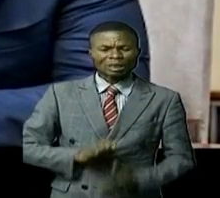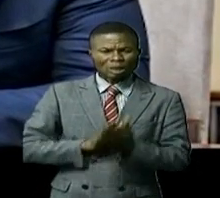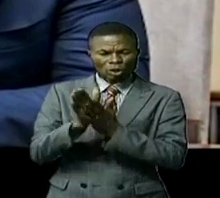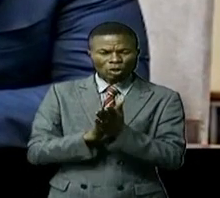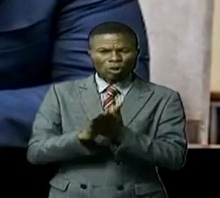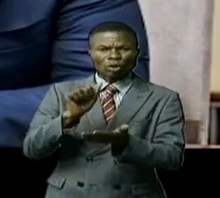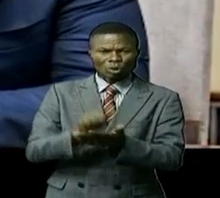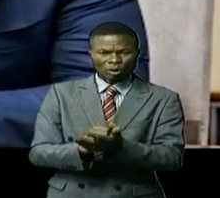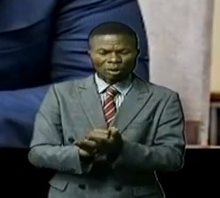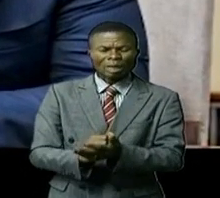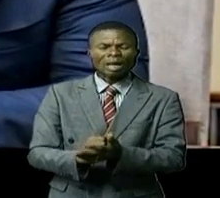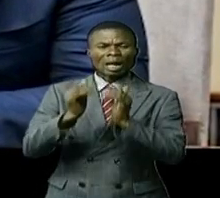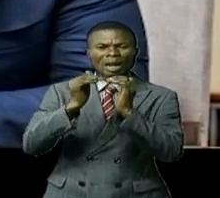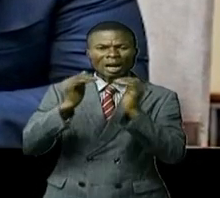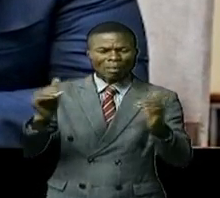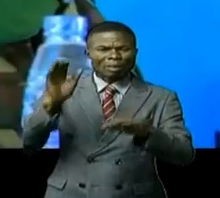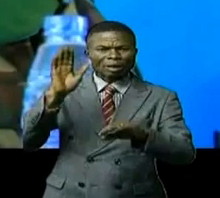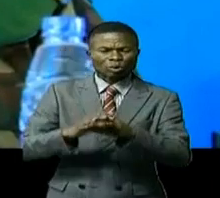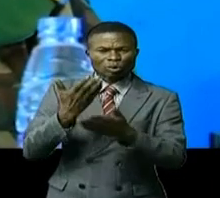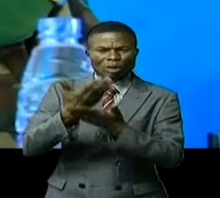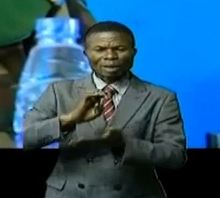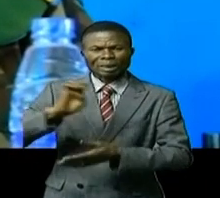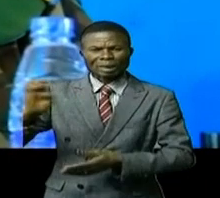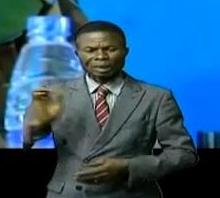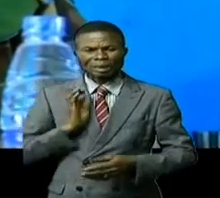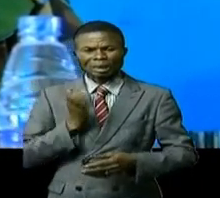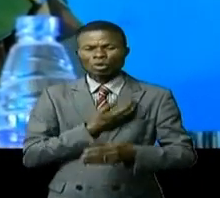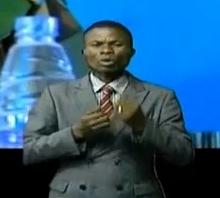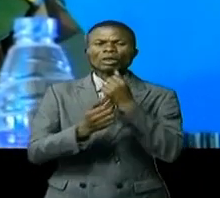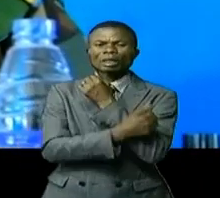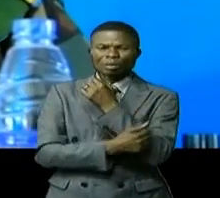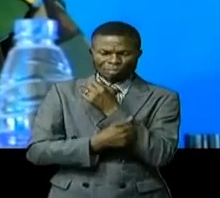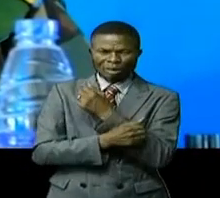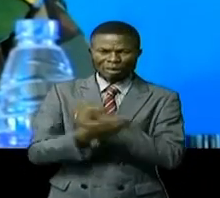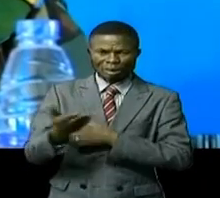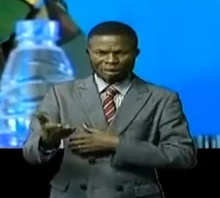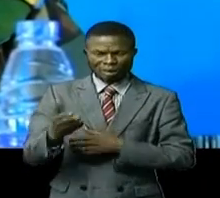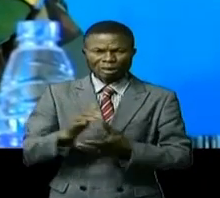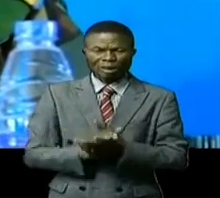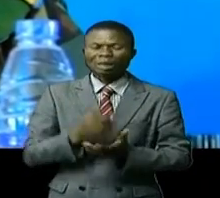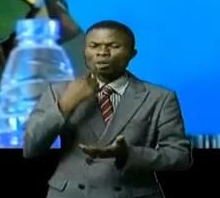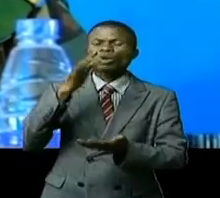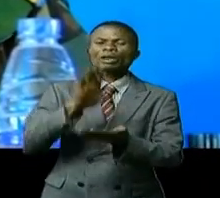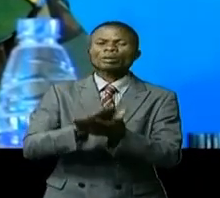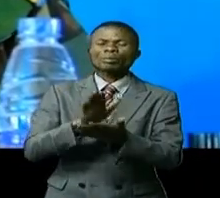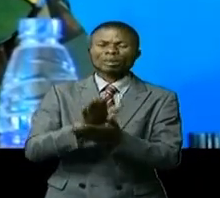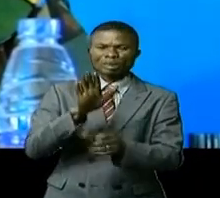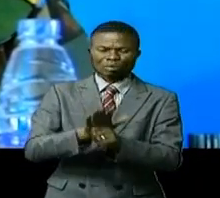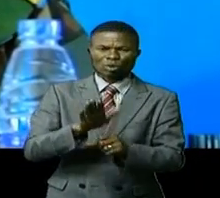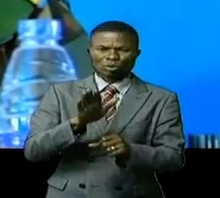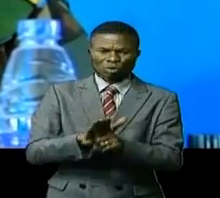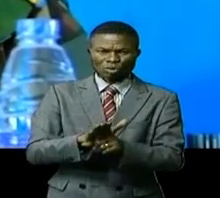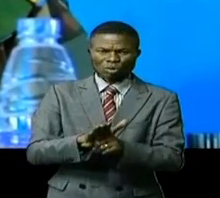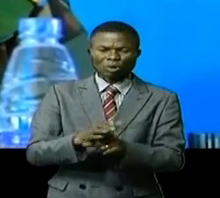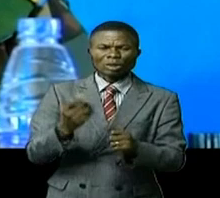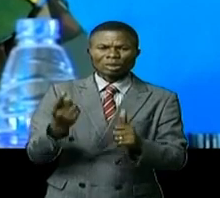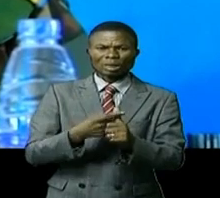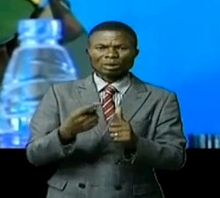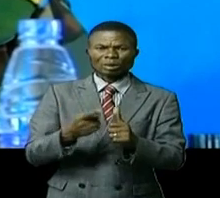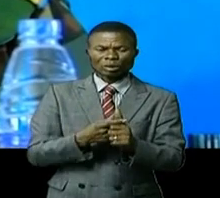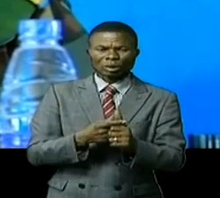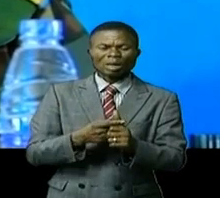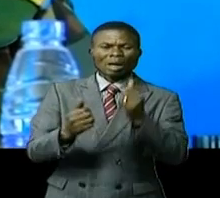Tshilombo à pacifier l'est du pays. Pour le tournoi de rendre le hommage et le à